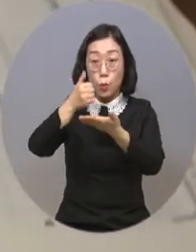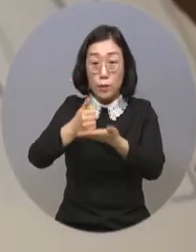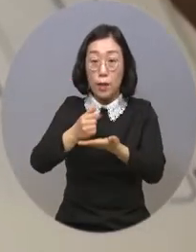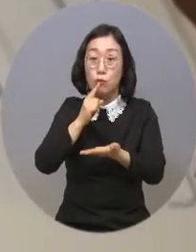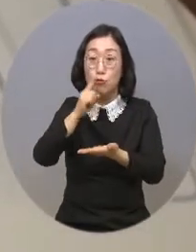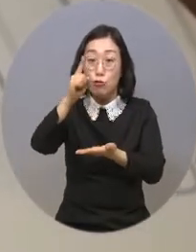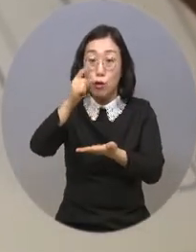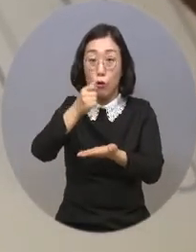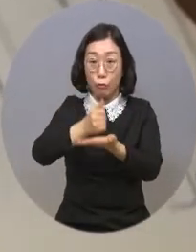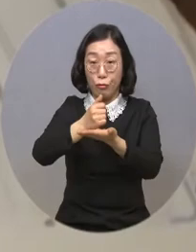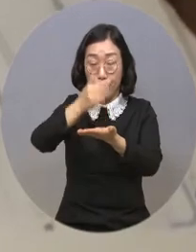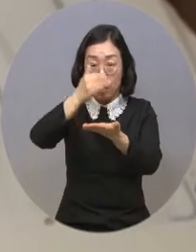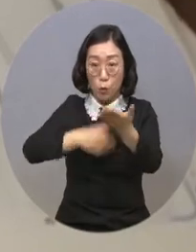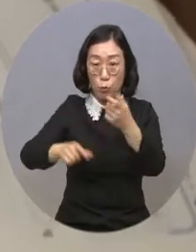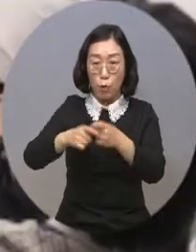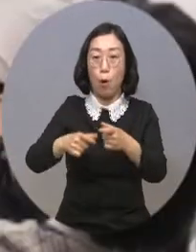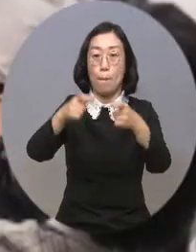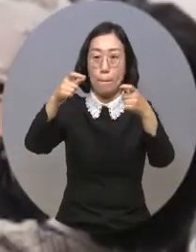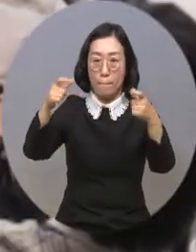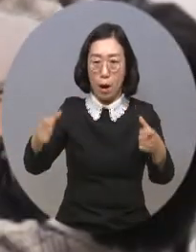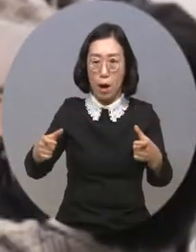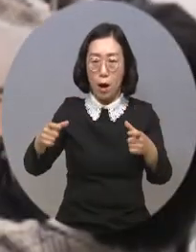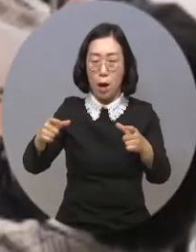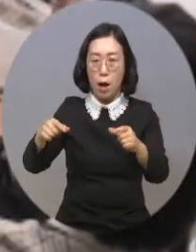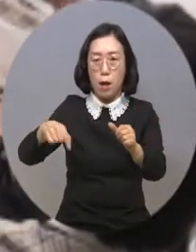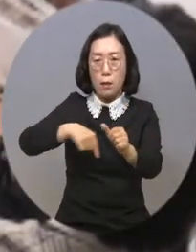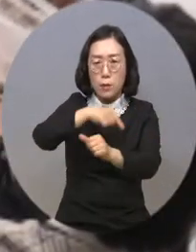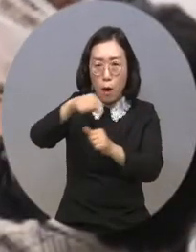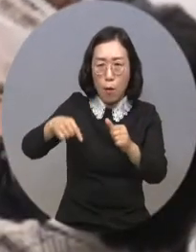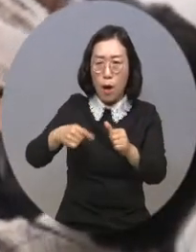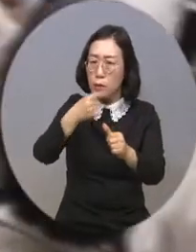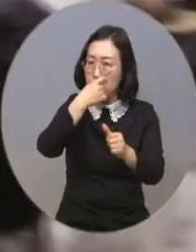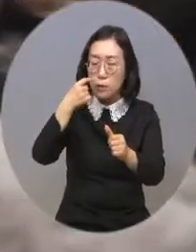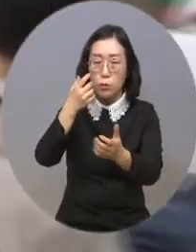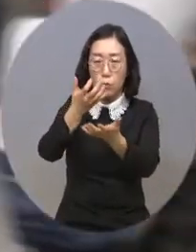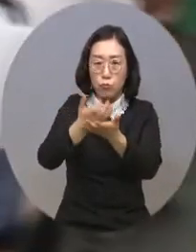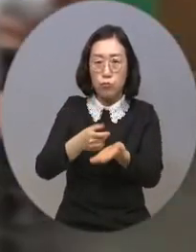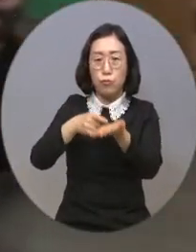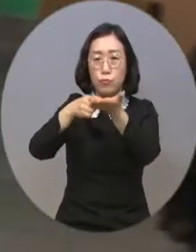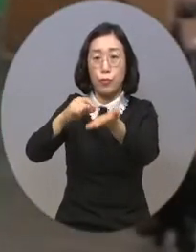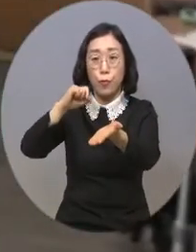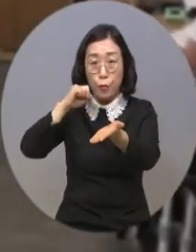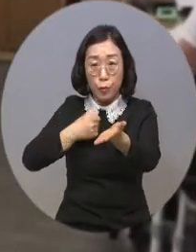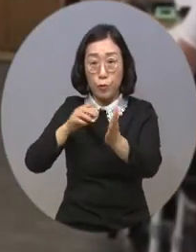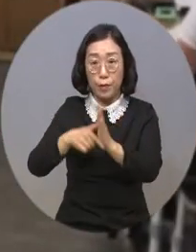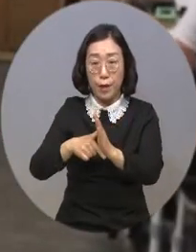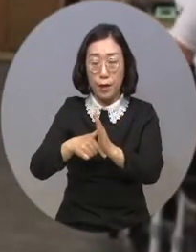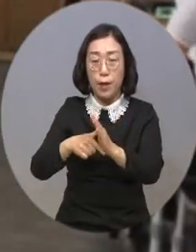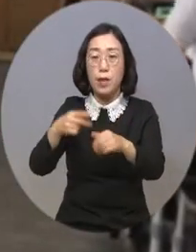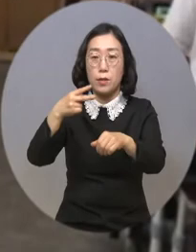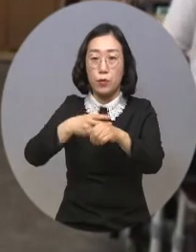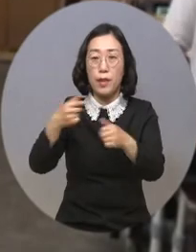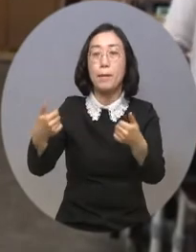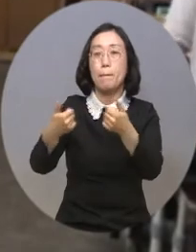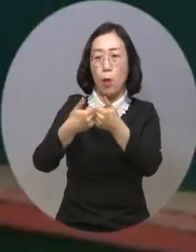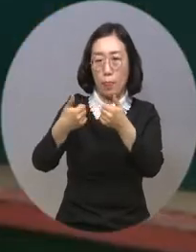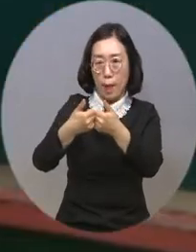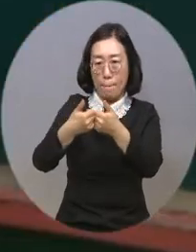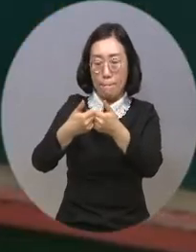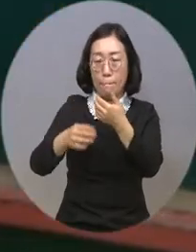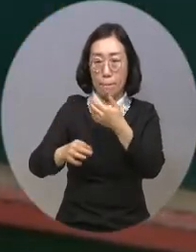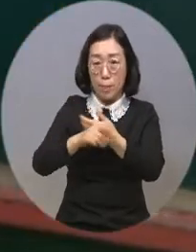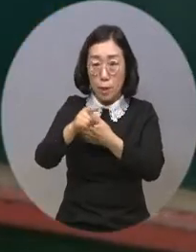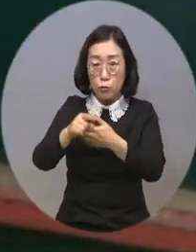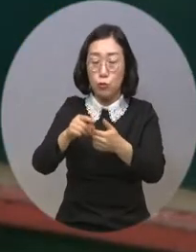유연해집니다. 코로나19로 가계소득과 재산 증빙이 어려울 경우 담임교사 면담 등을 통해 교육비